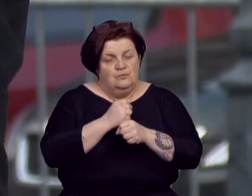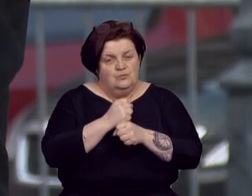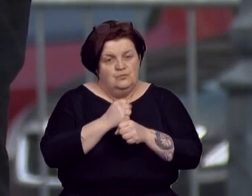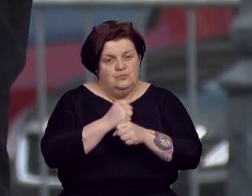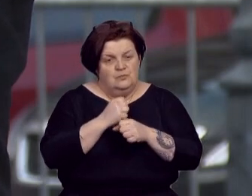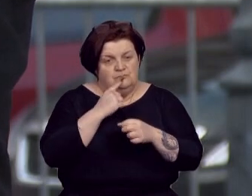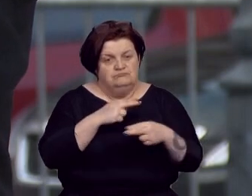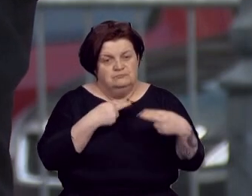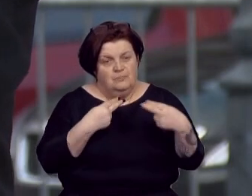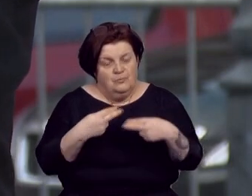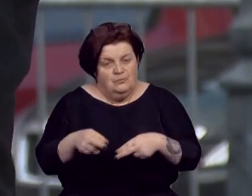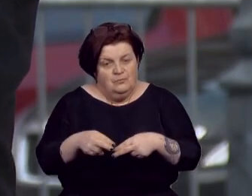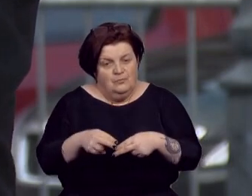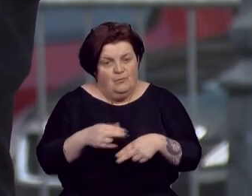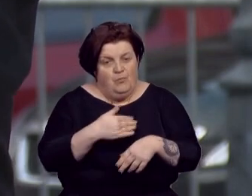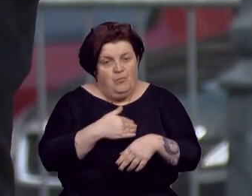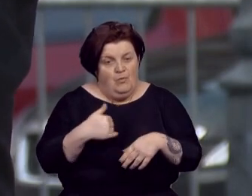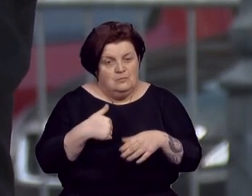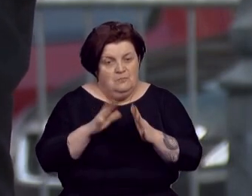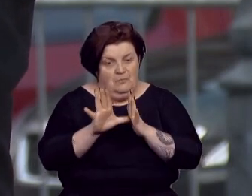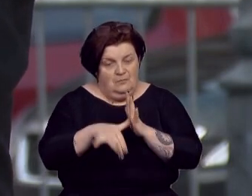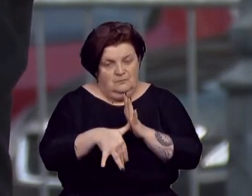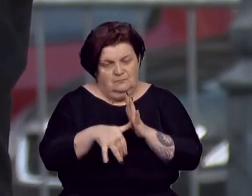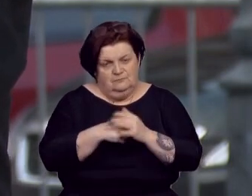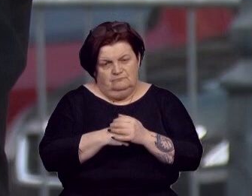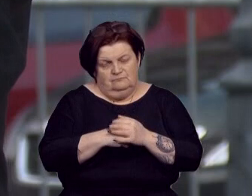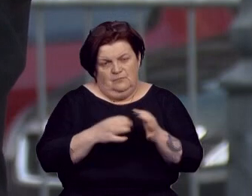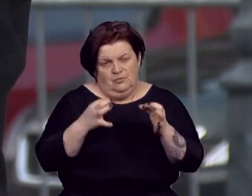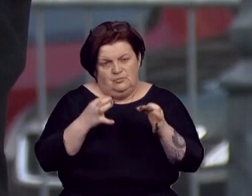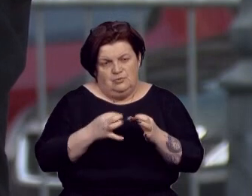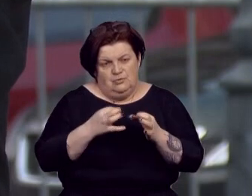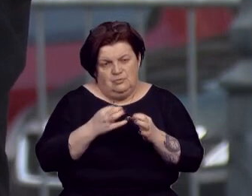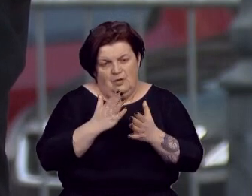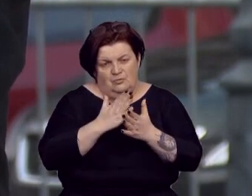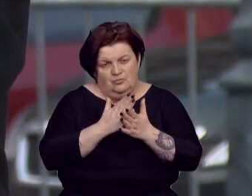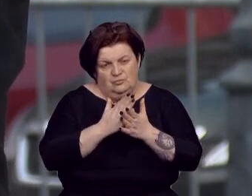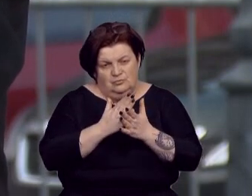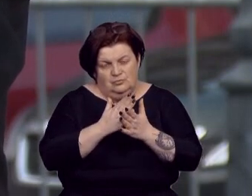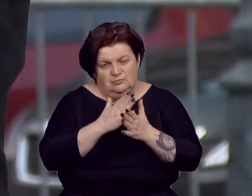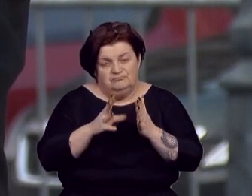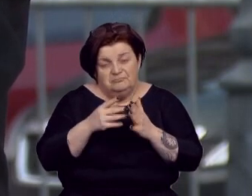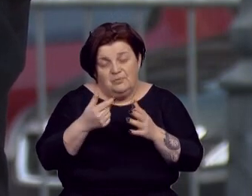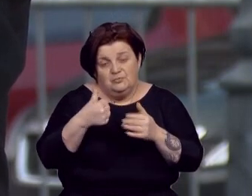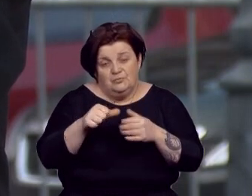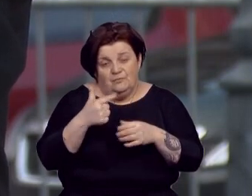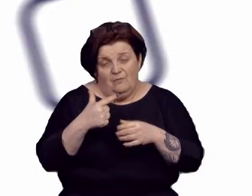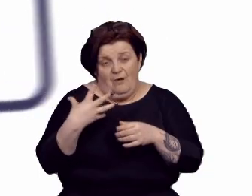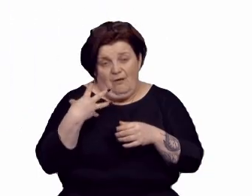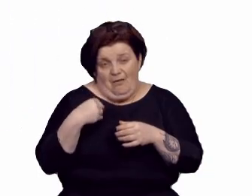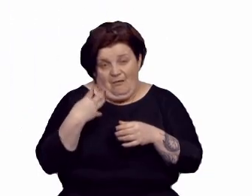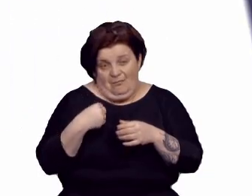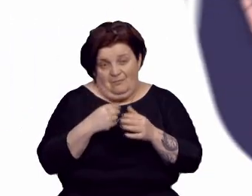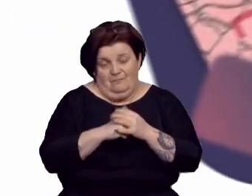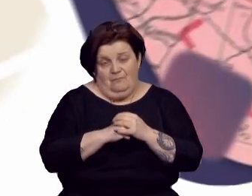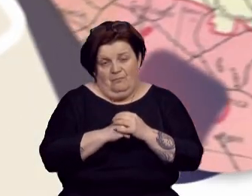Grudziądz na powrót stał się polskim miastem. Dzisiaj mijają równo 102 lata od